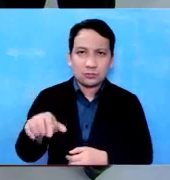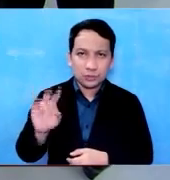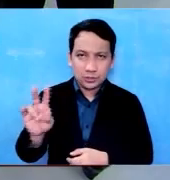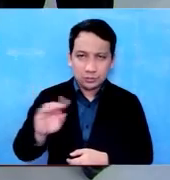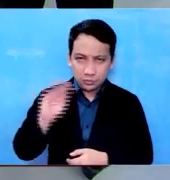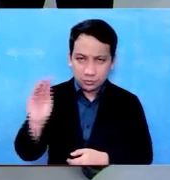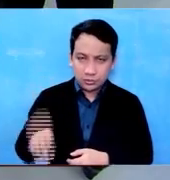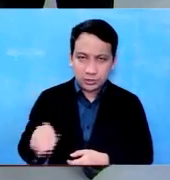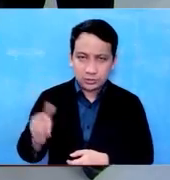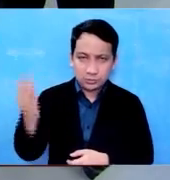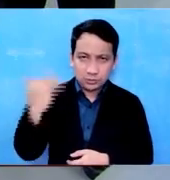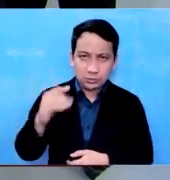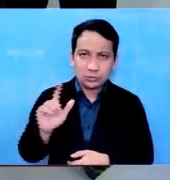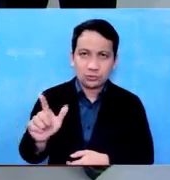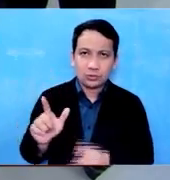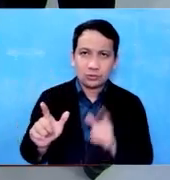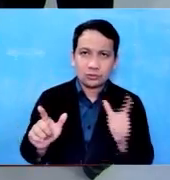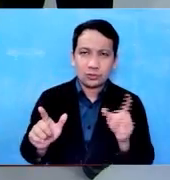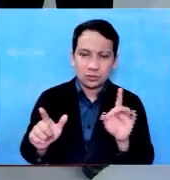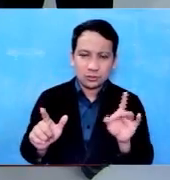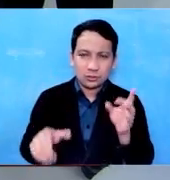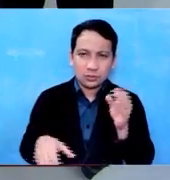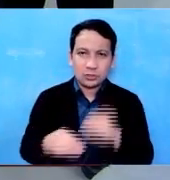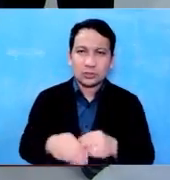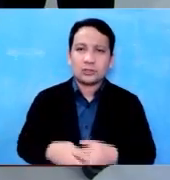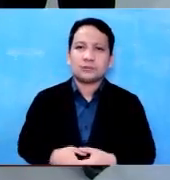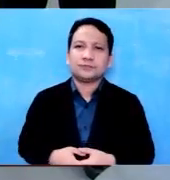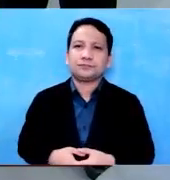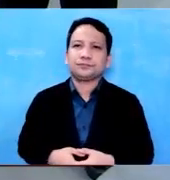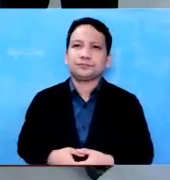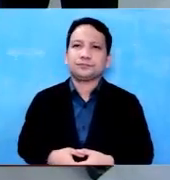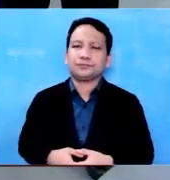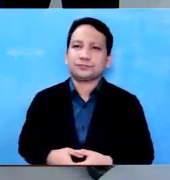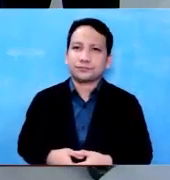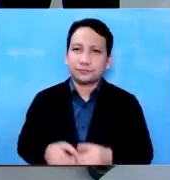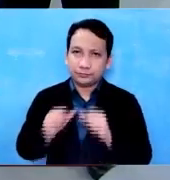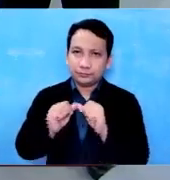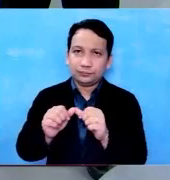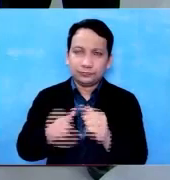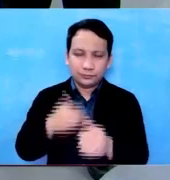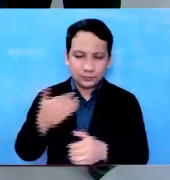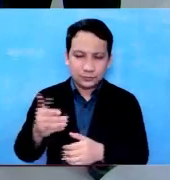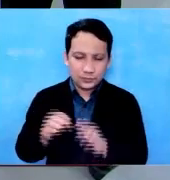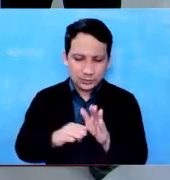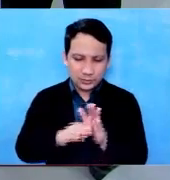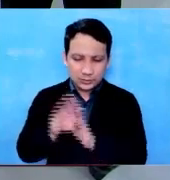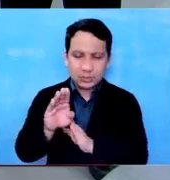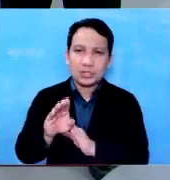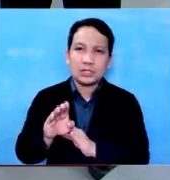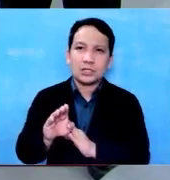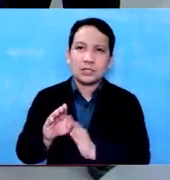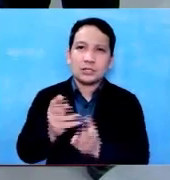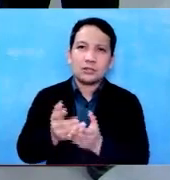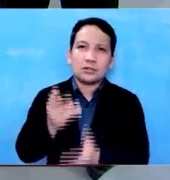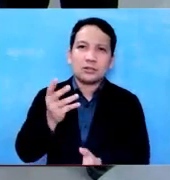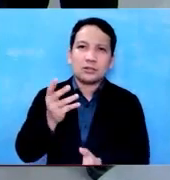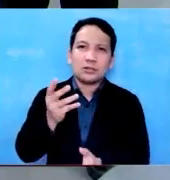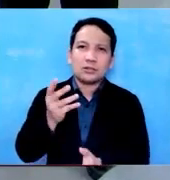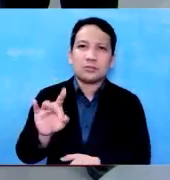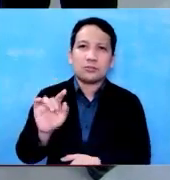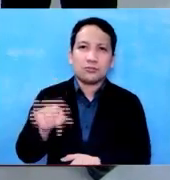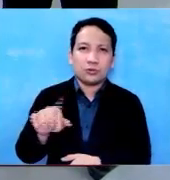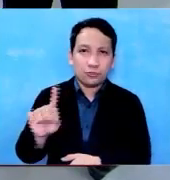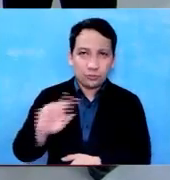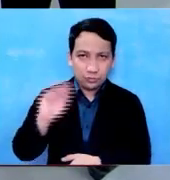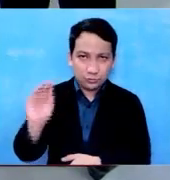noon pong 2018. Yun lang, dahil po sa pandemya, umakyat muli ang poverty rate sa